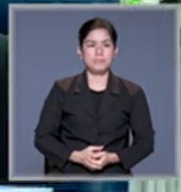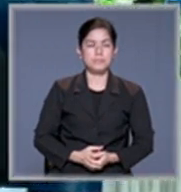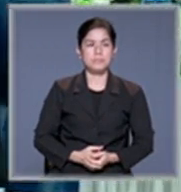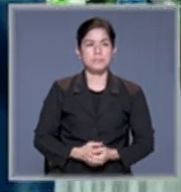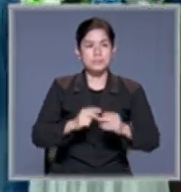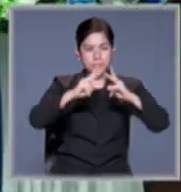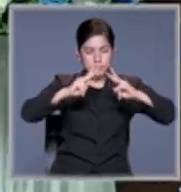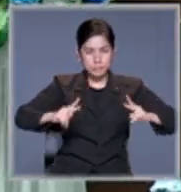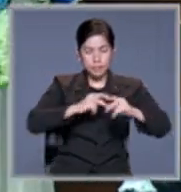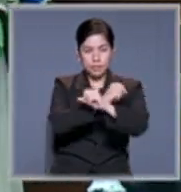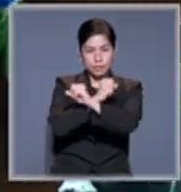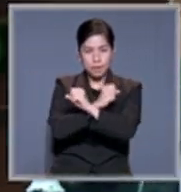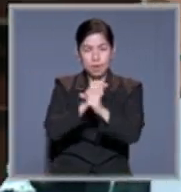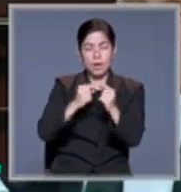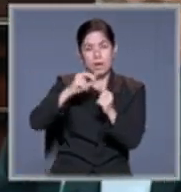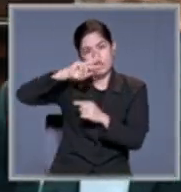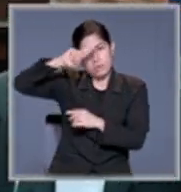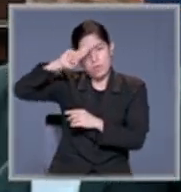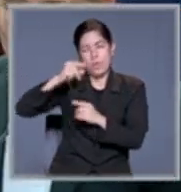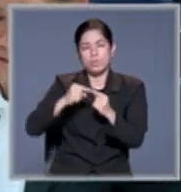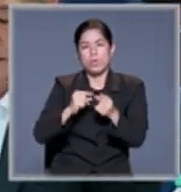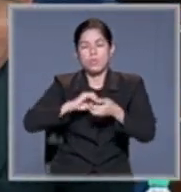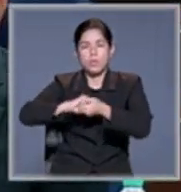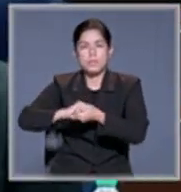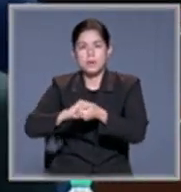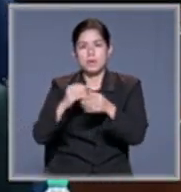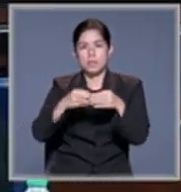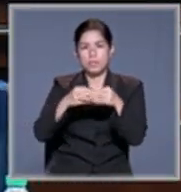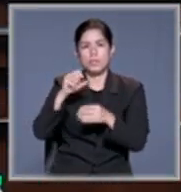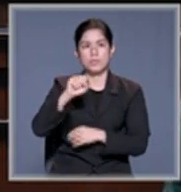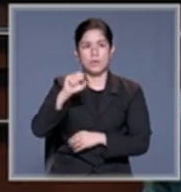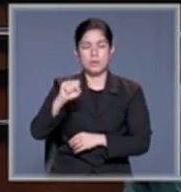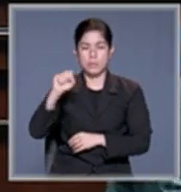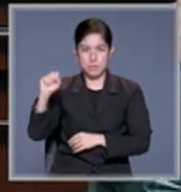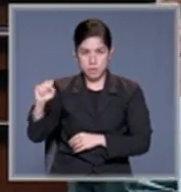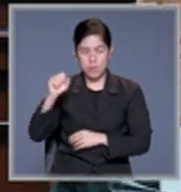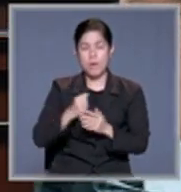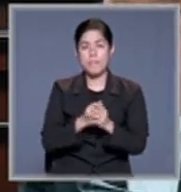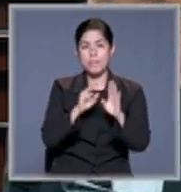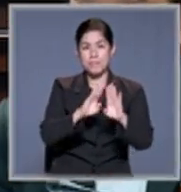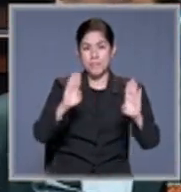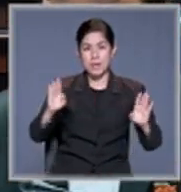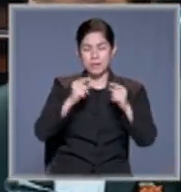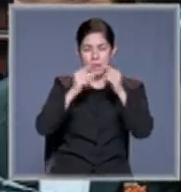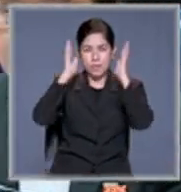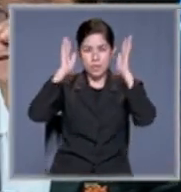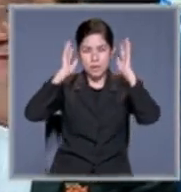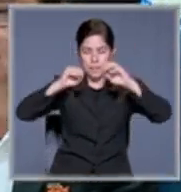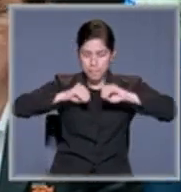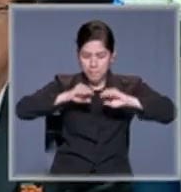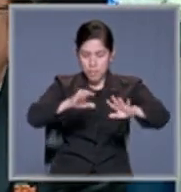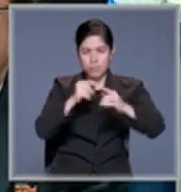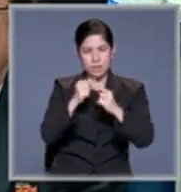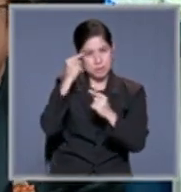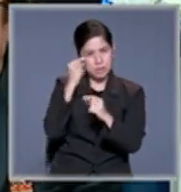กรมควบคุมโรคร่วมกับสำนักงานกองทุนสนับสนุนการสร้างเสริมสุขภาพหรือสสส.เปิดตัวโฆษณาชุดเอาจริงให้ยุงสิ้น